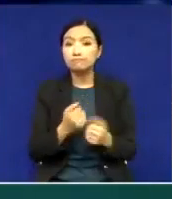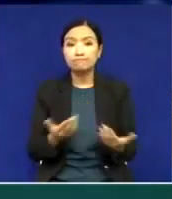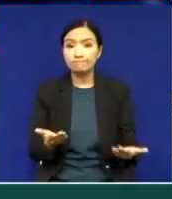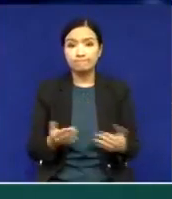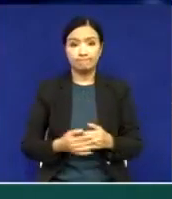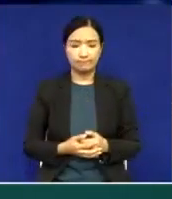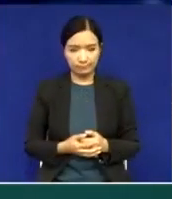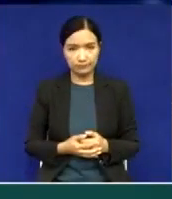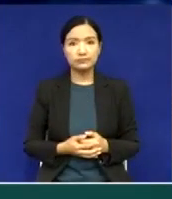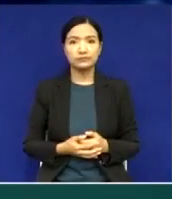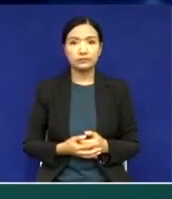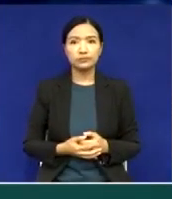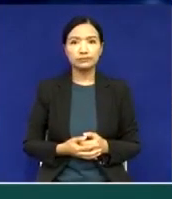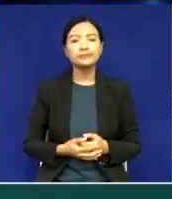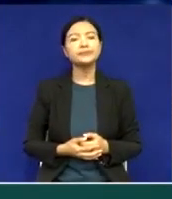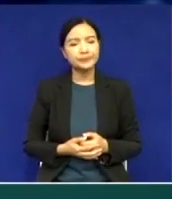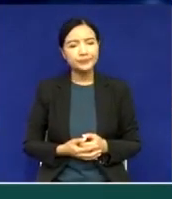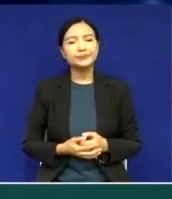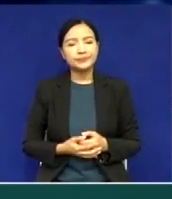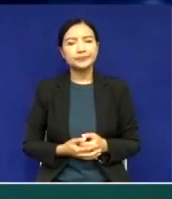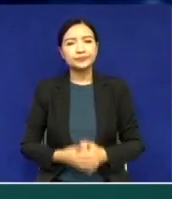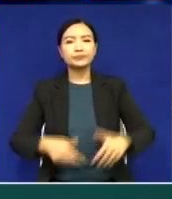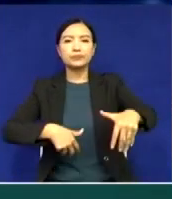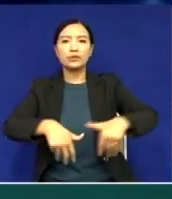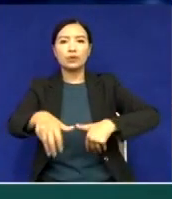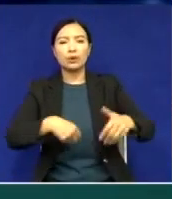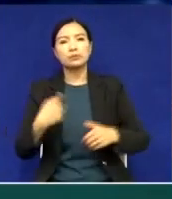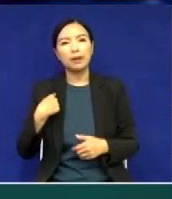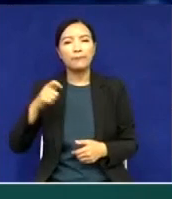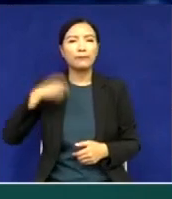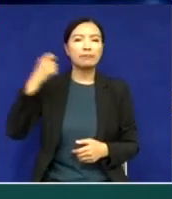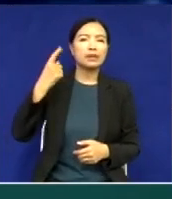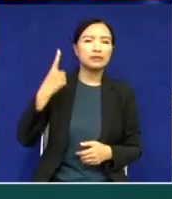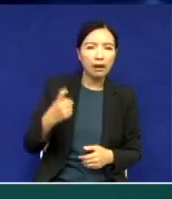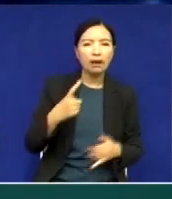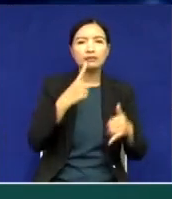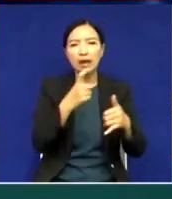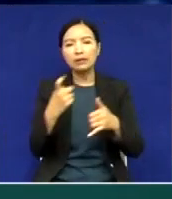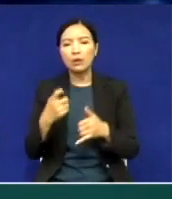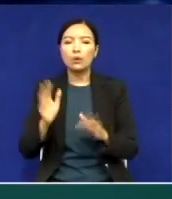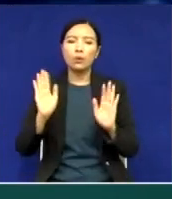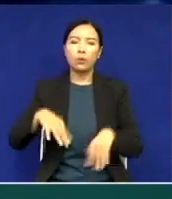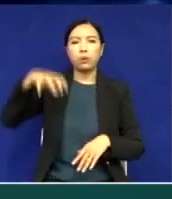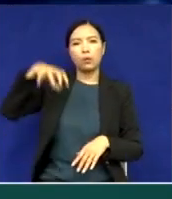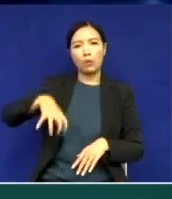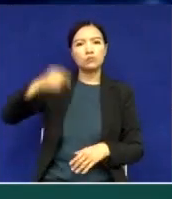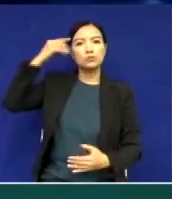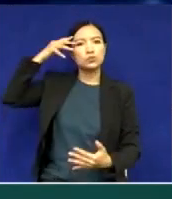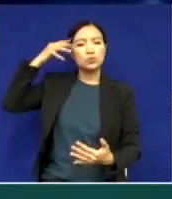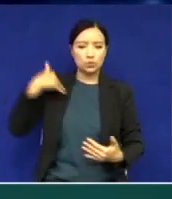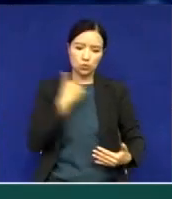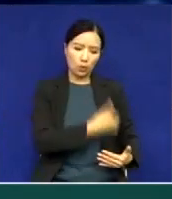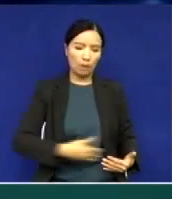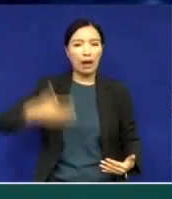ครับจริงๆแล้วเรื่องการฆ่าตัวตายของประชาชนนะครับเป็นเรื่องที่กรมสุขภาพจิตนะครับซึ่งเป็นหน่วยงาน